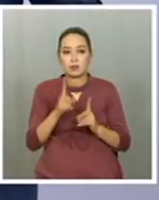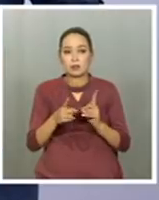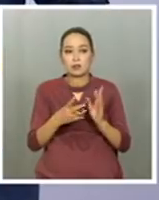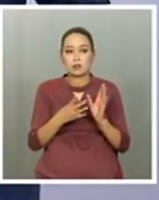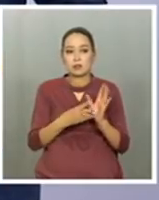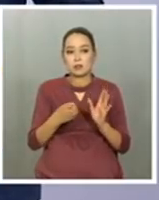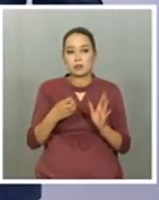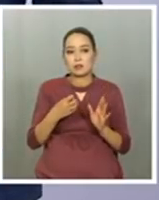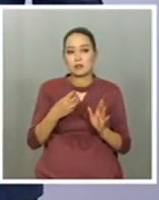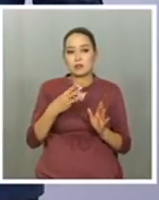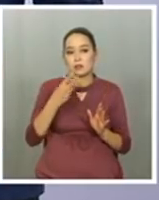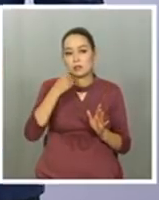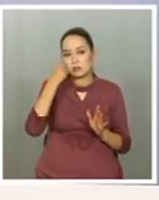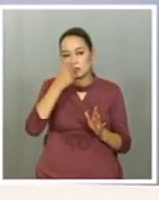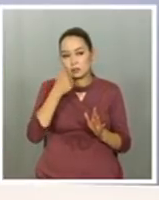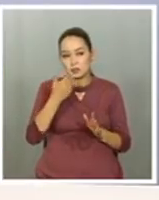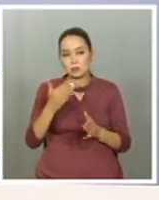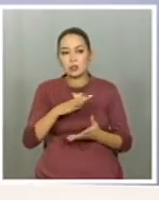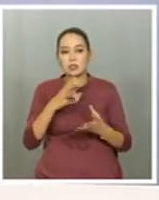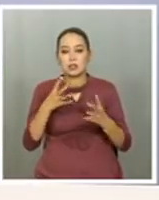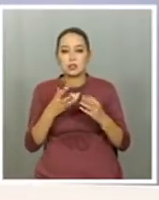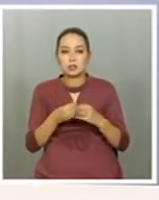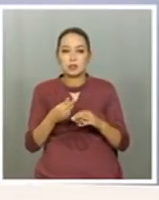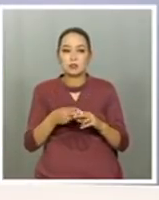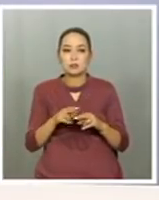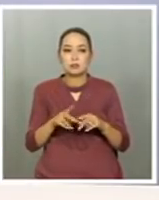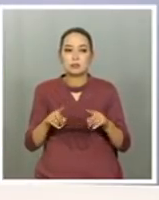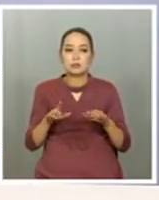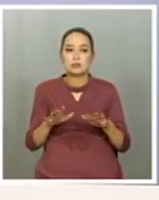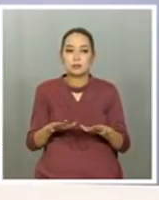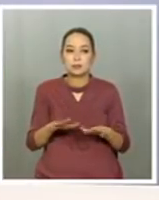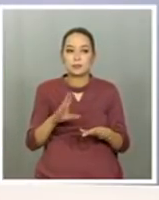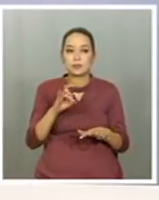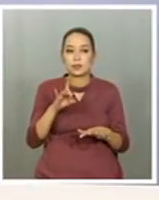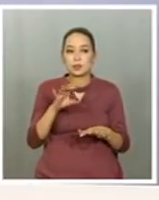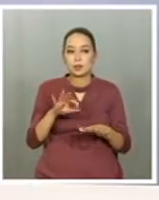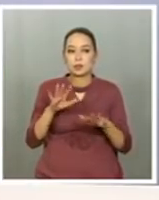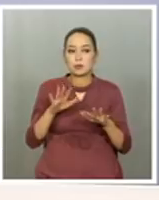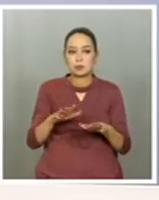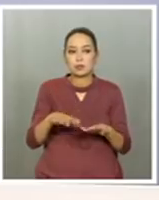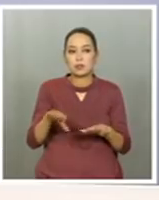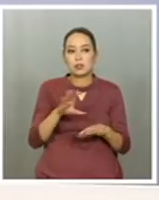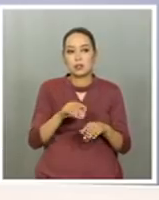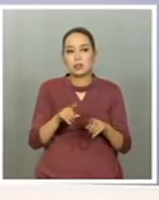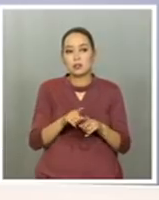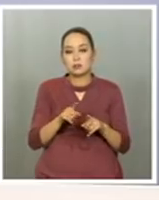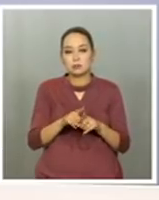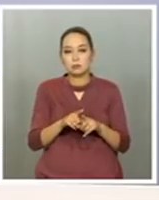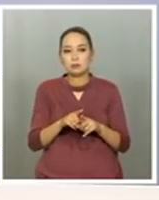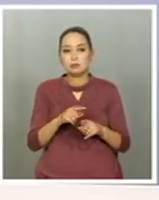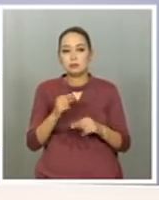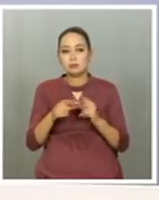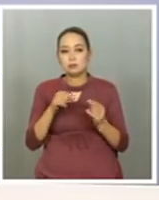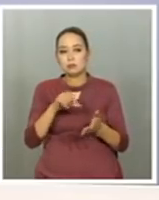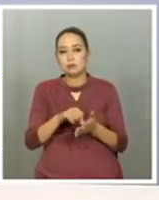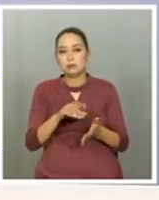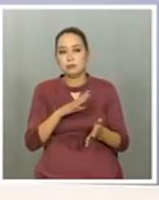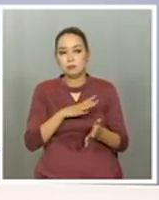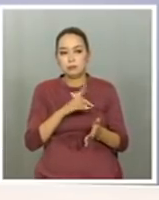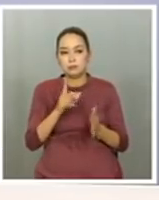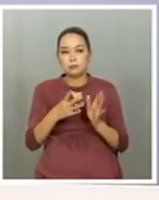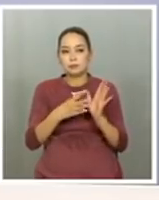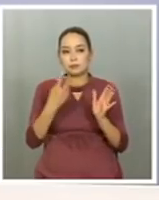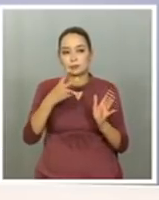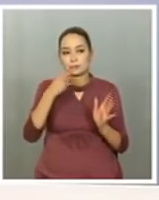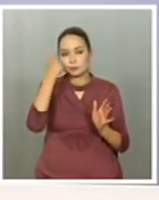жылғы революциядан кейін жалпы Кеңестер одағында социалистік режим қалыптаса бастаған болатын. Осы уақытта, яғни 1920